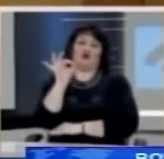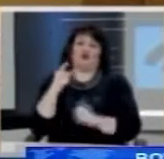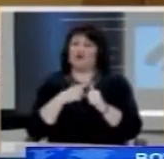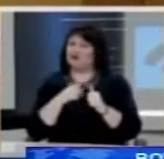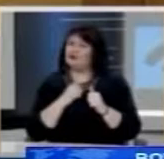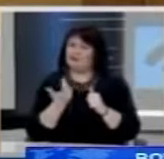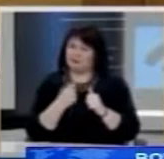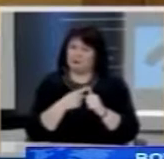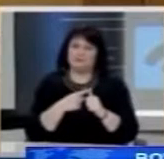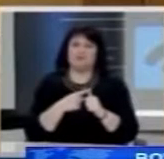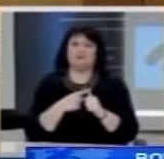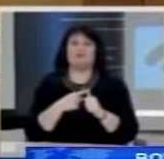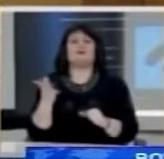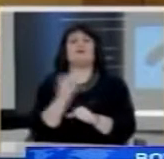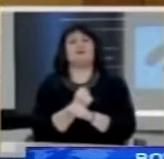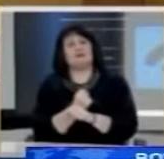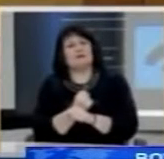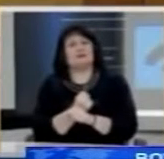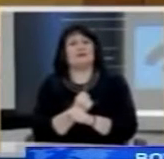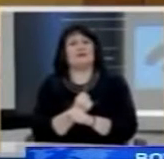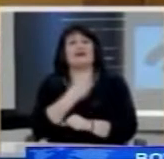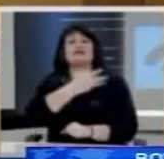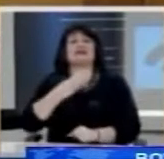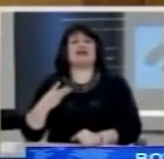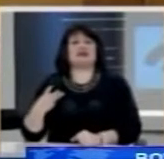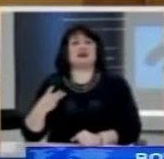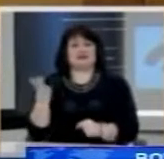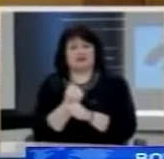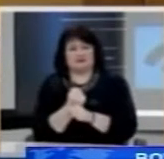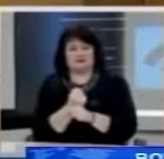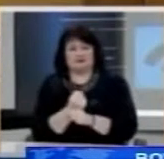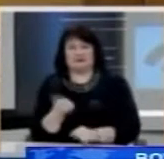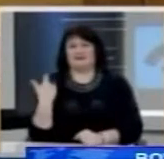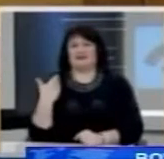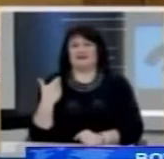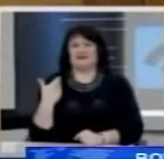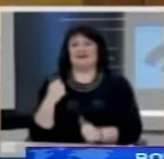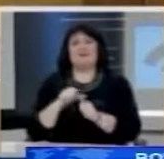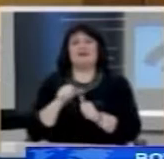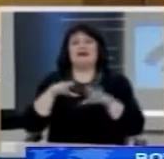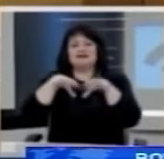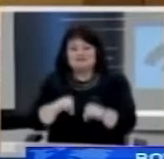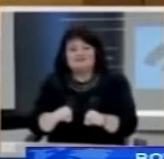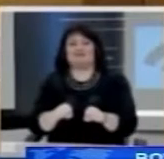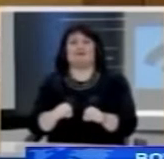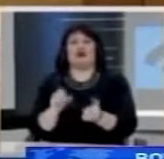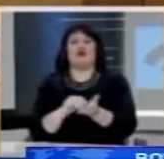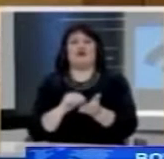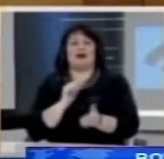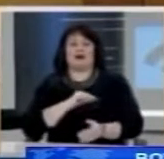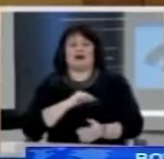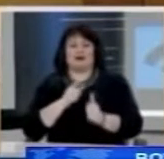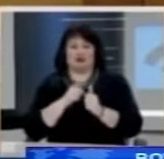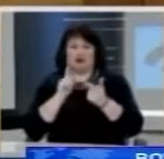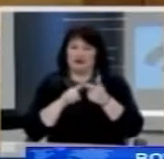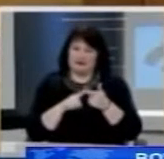Πρώτον, να κερδίσει ο ΣΥΡΙΖΑ λίγους μήνες ακόμα εξουσίας.